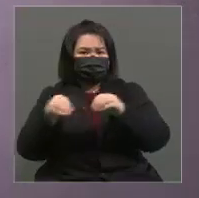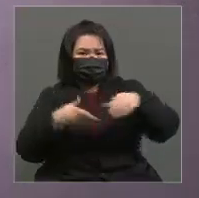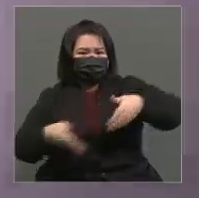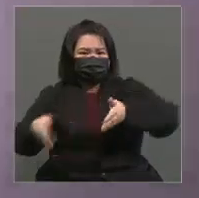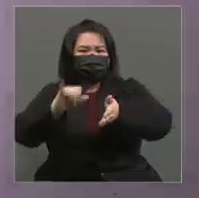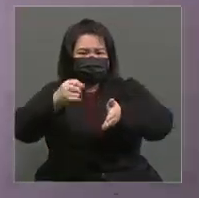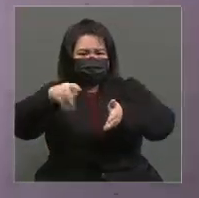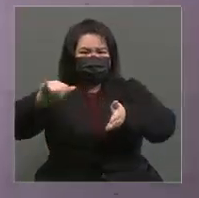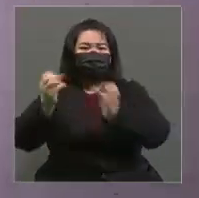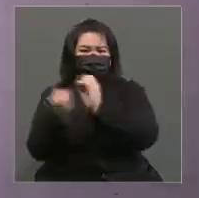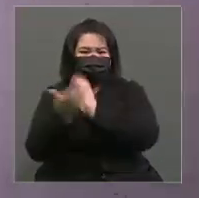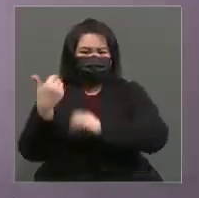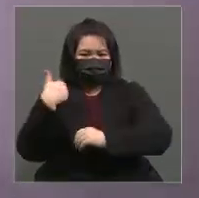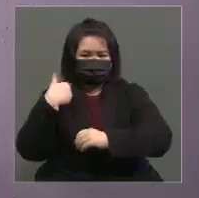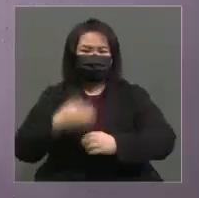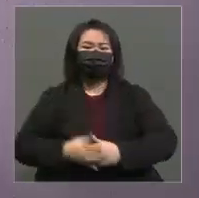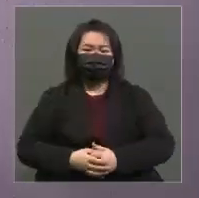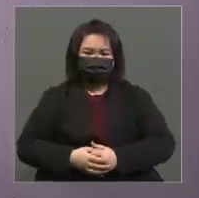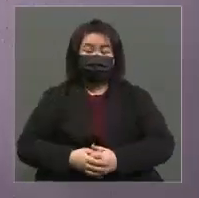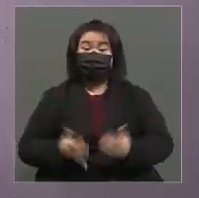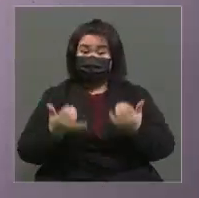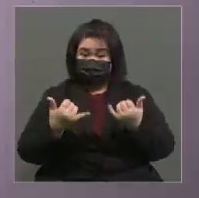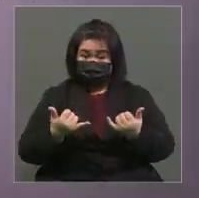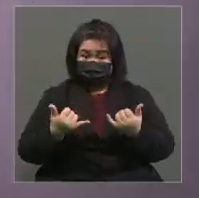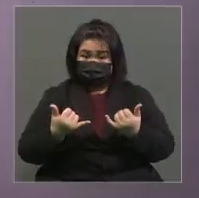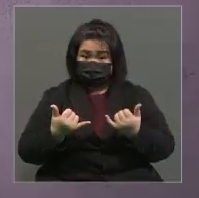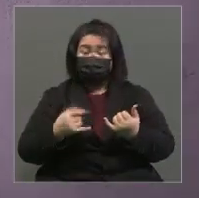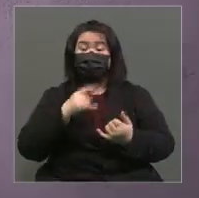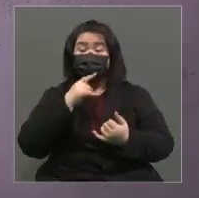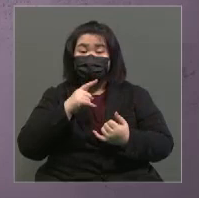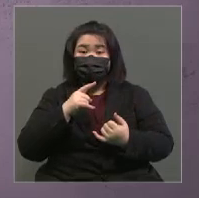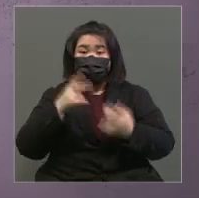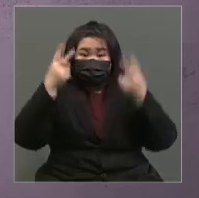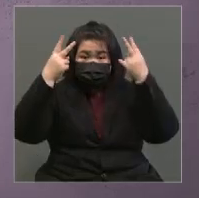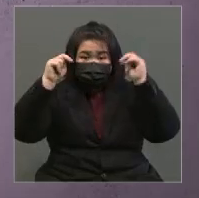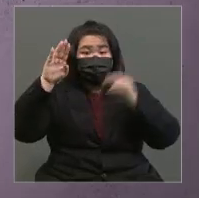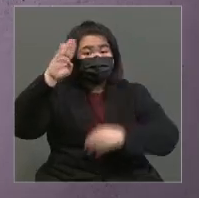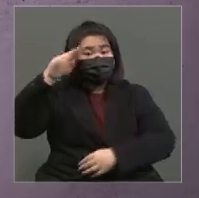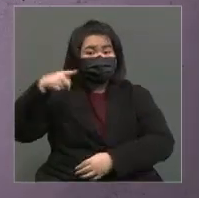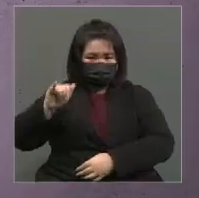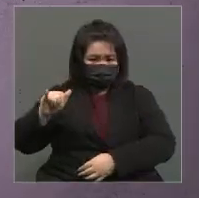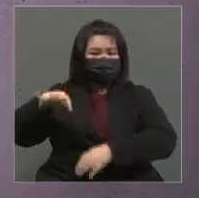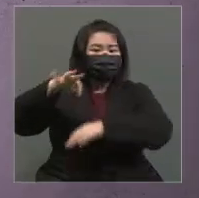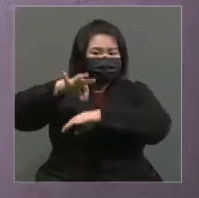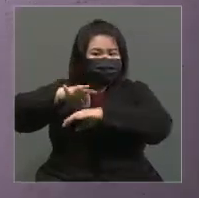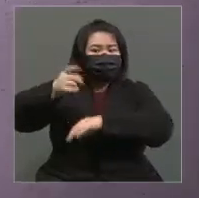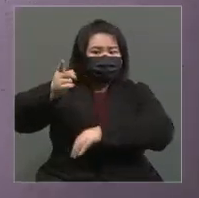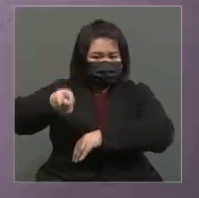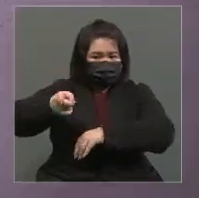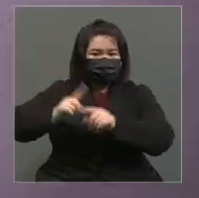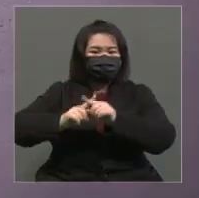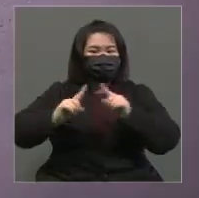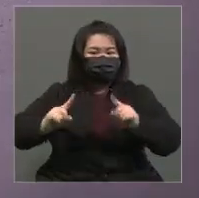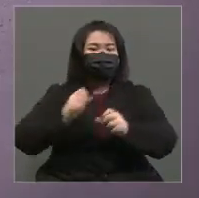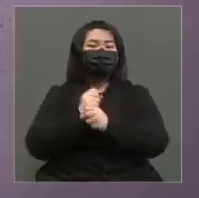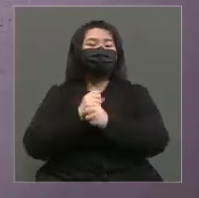วันนี้ครับพลเอกประยุทธ์จันทร์โอชานายกรัฐมนตรีต้องบอกนะครับท่านยังเป็นนายกรัฐมนตรีแต่ยังอยู่